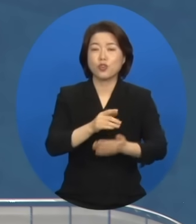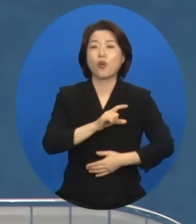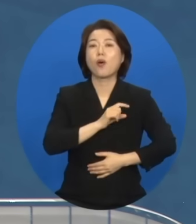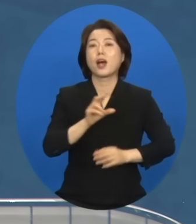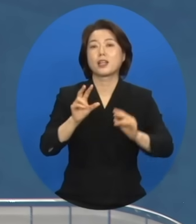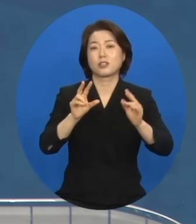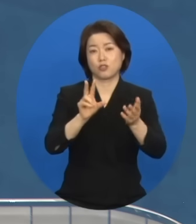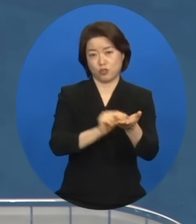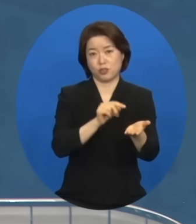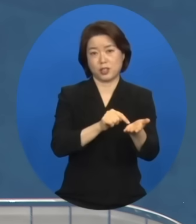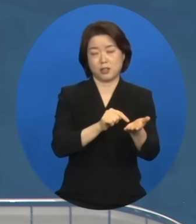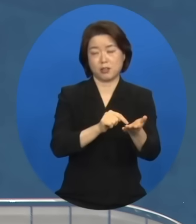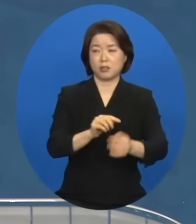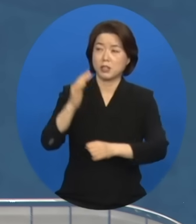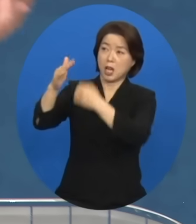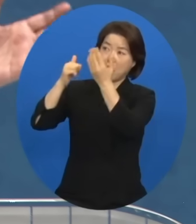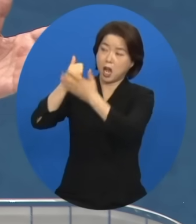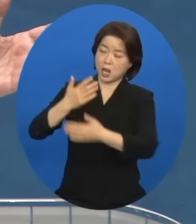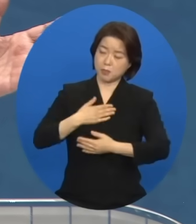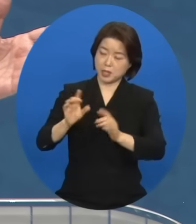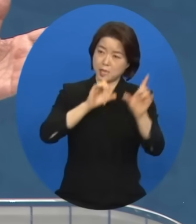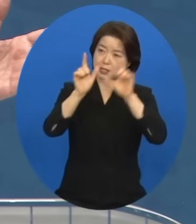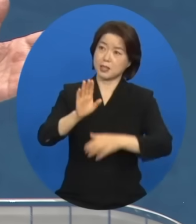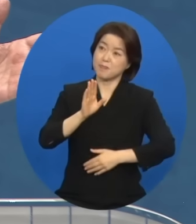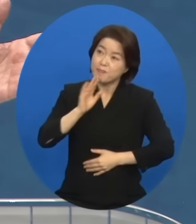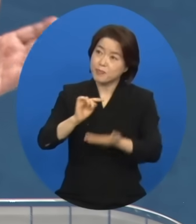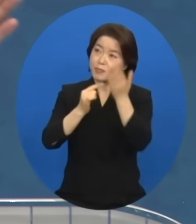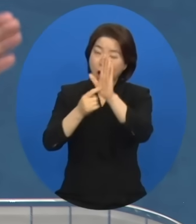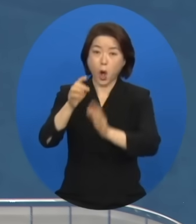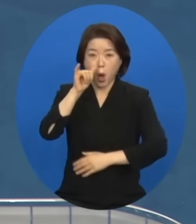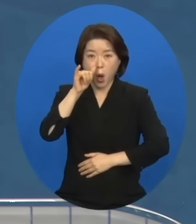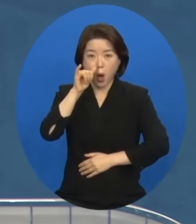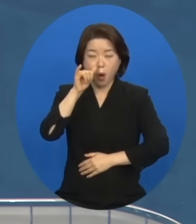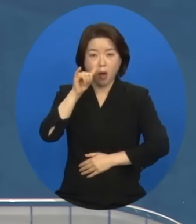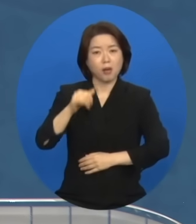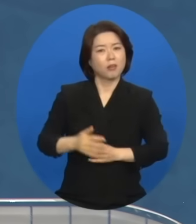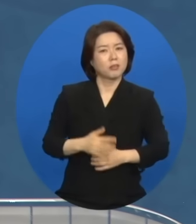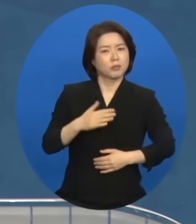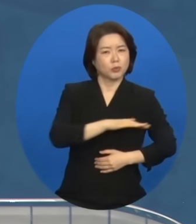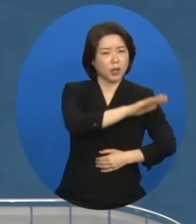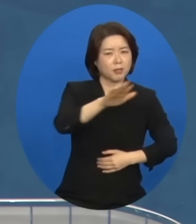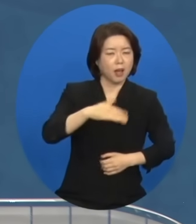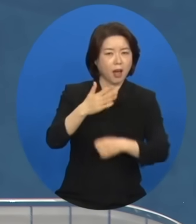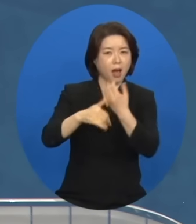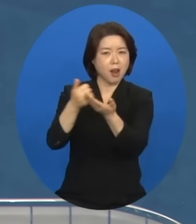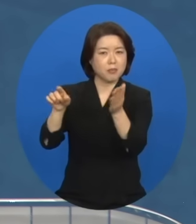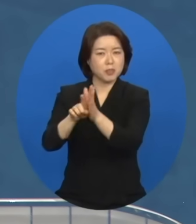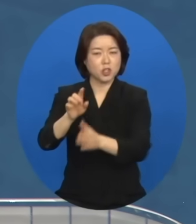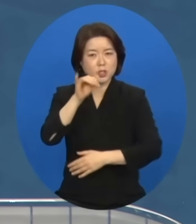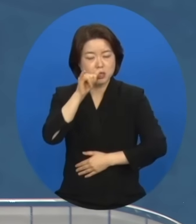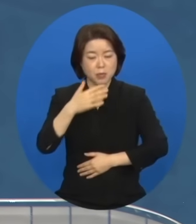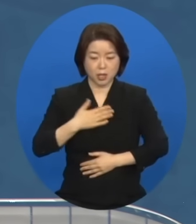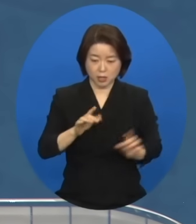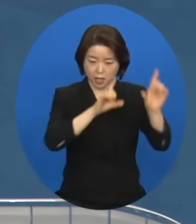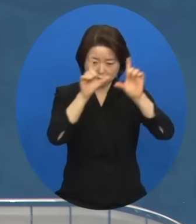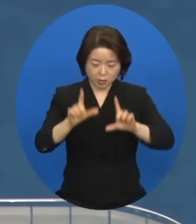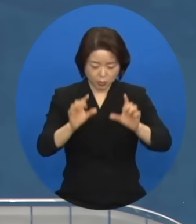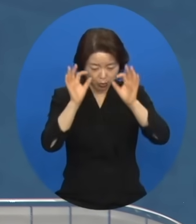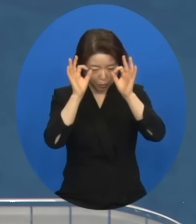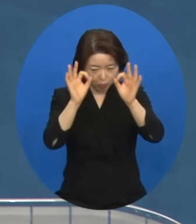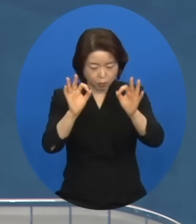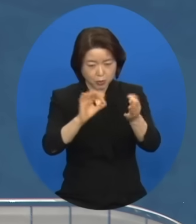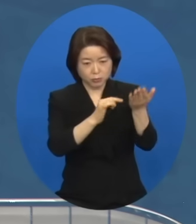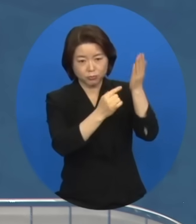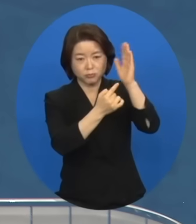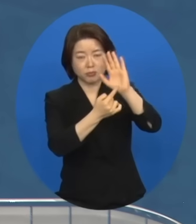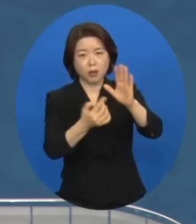현실인가 하는 거예요. 우리가 다 하나님을 믿지만 하나님은 내 삶 속에서 현실이 아닌 것이